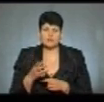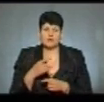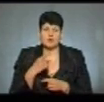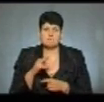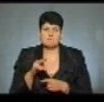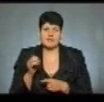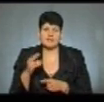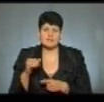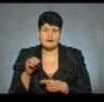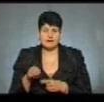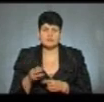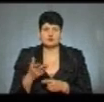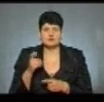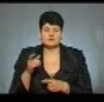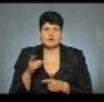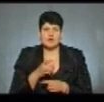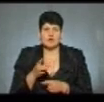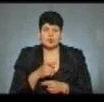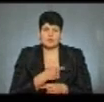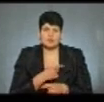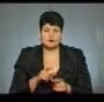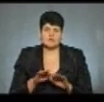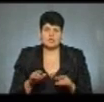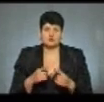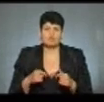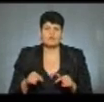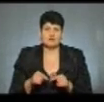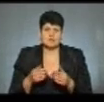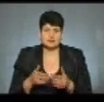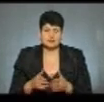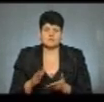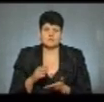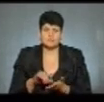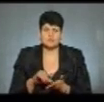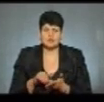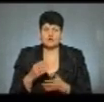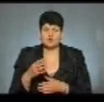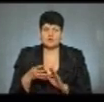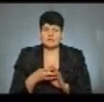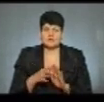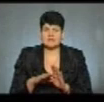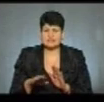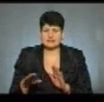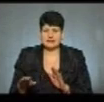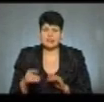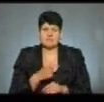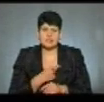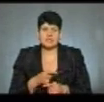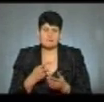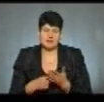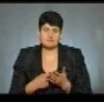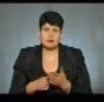педіатра Чортківської районної лікарні Олега Майданика, в дитячому відділенні перебуває 49 дітей. У 7 випадках медики